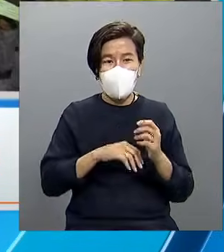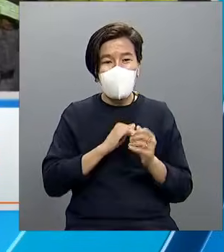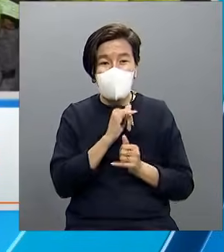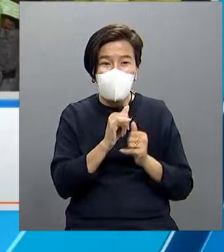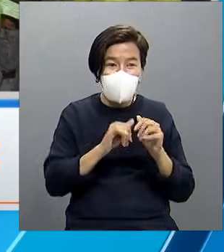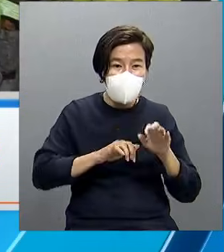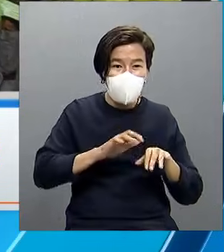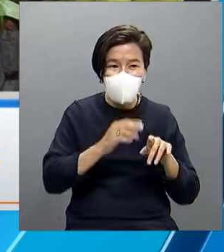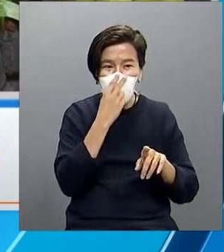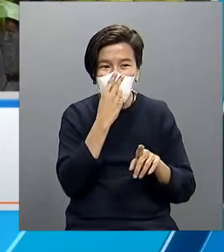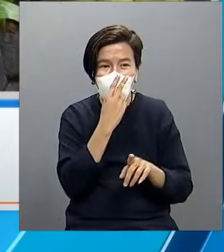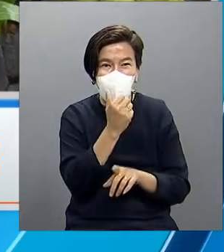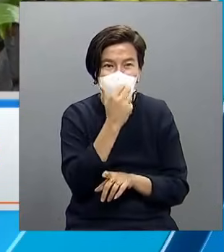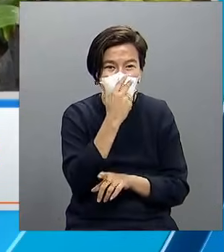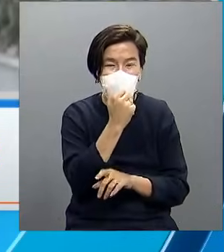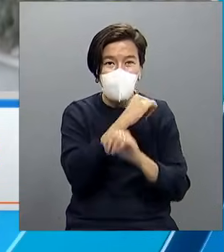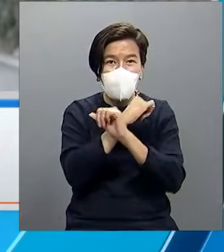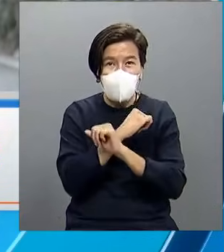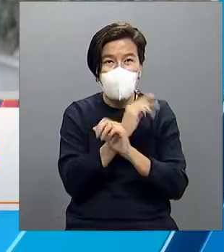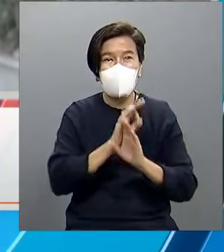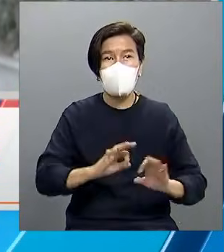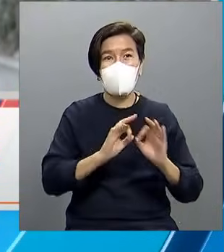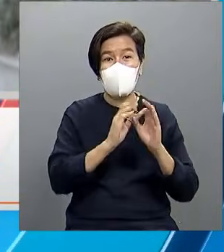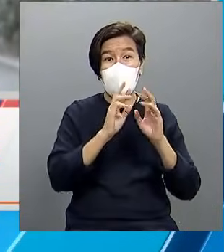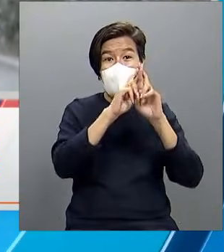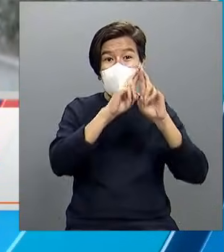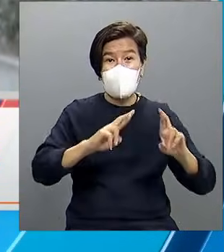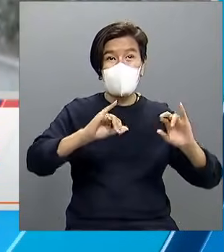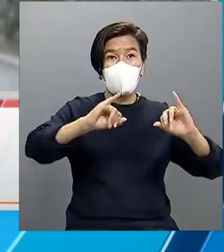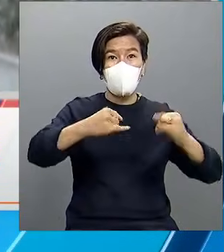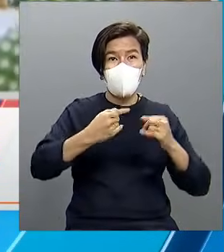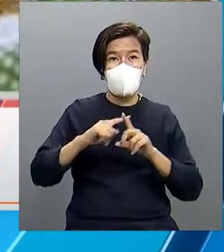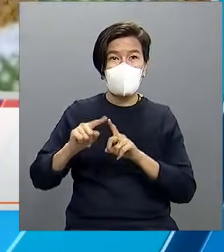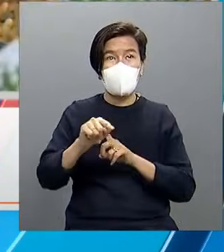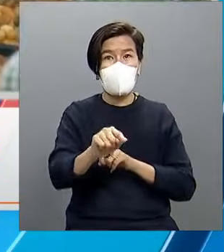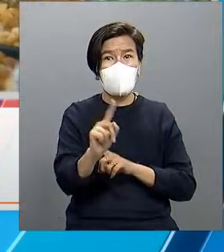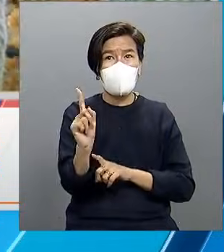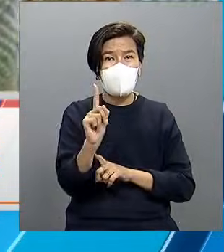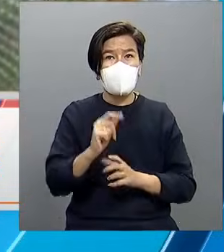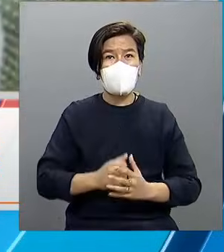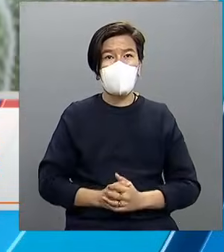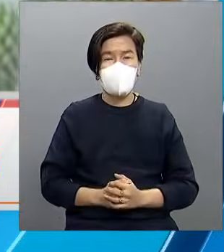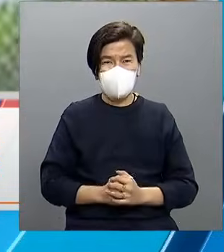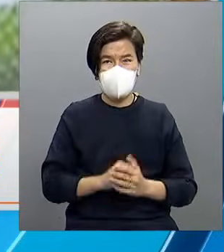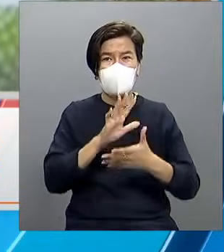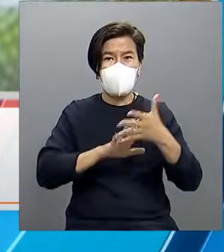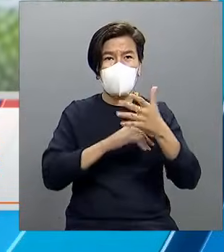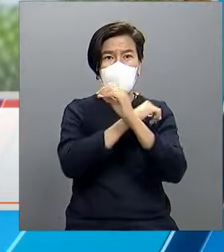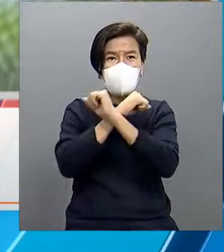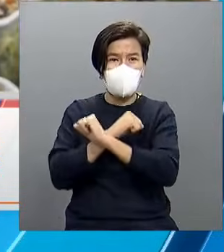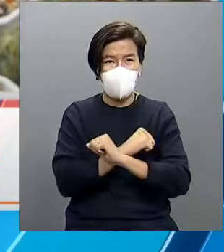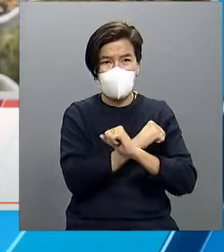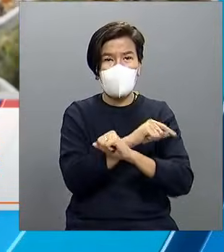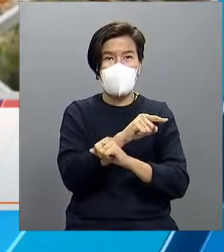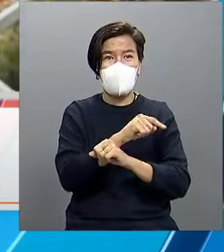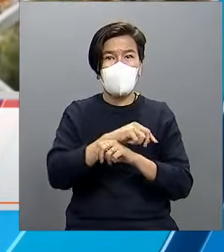ที่เขาเรียกว่าเป็นเกษตรกรเพาะเลี้ยงพวกไม้ตระกูลไม้ด่างต่างๆก็ต้องเรียกว่ามีมาตรการ security ไหม เขาติดกล้องวงจรปิ